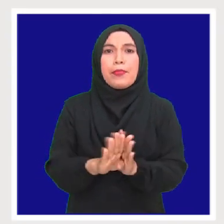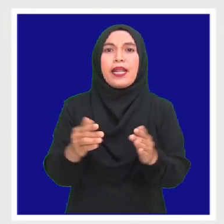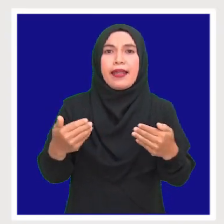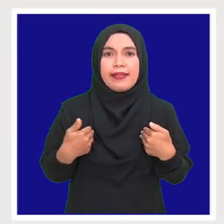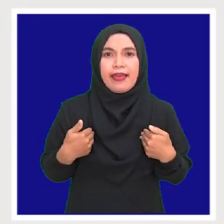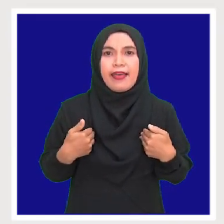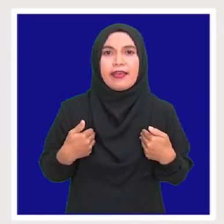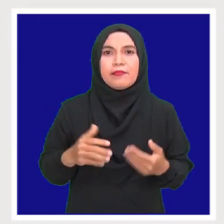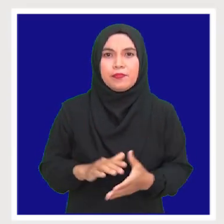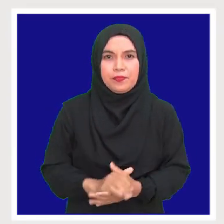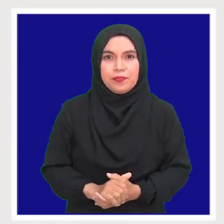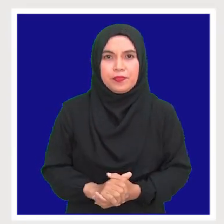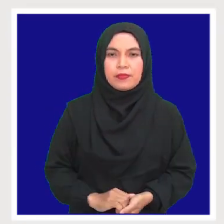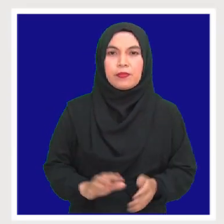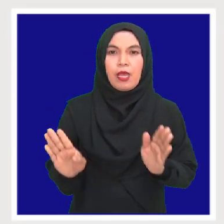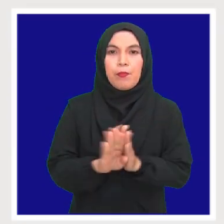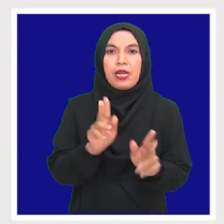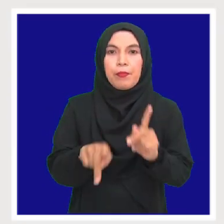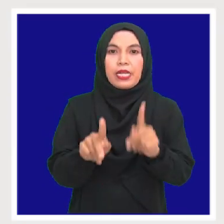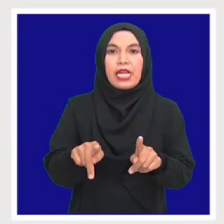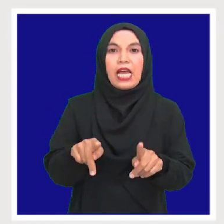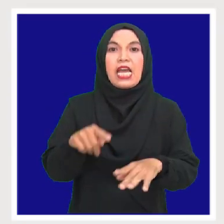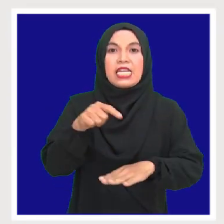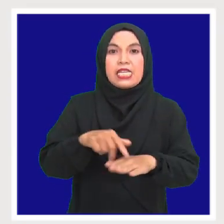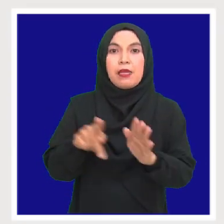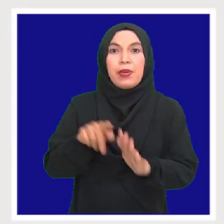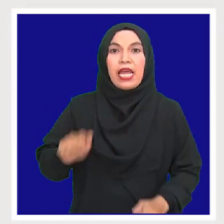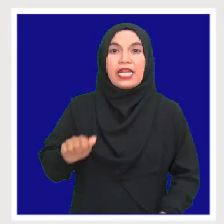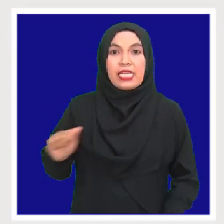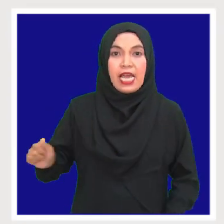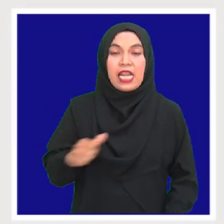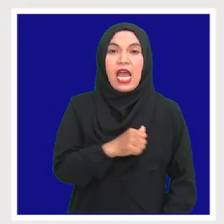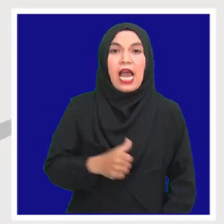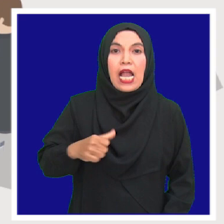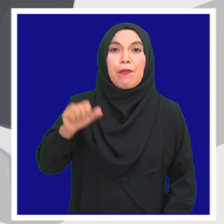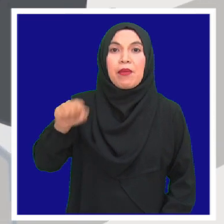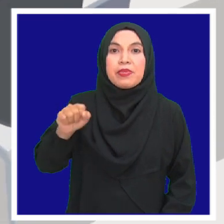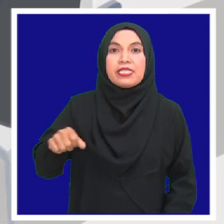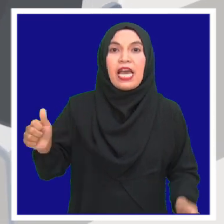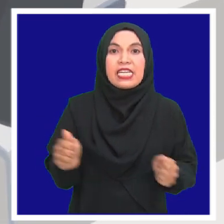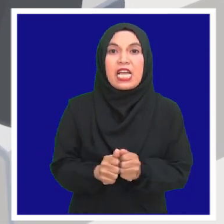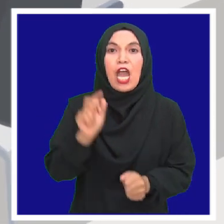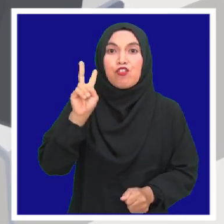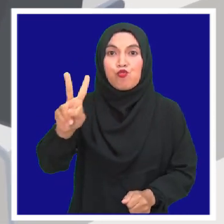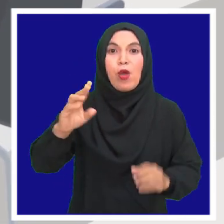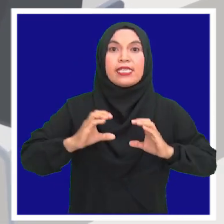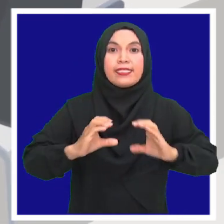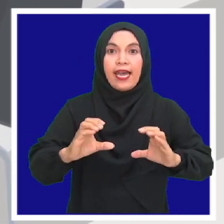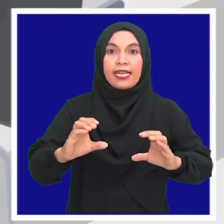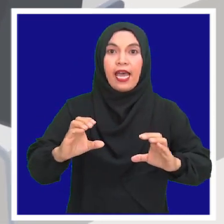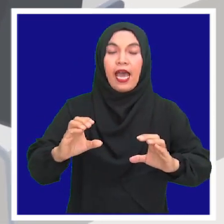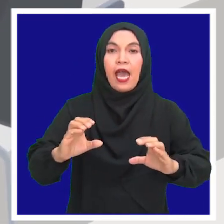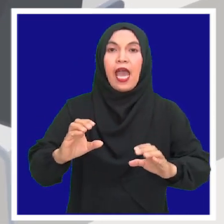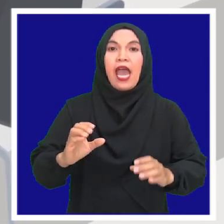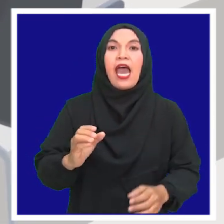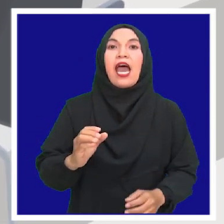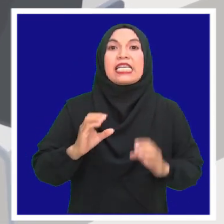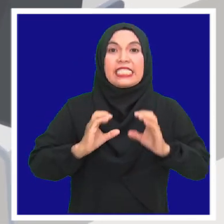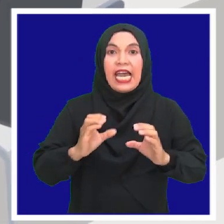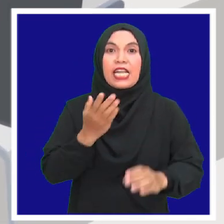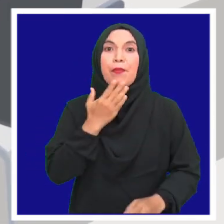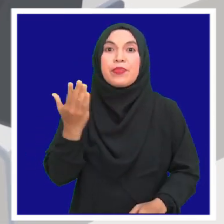Berperkara di pengadilan bisa dilaksanakeun dina dua cara, nu biasa atawa manual, metode jeung metode online